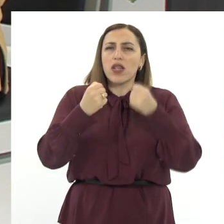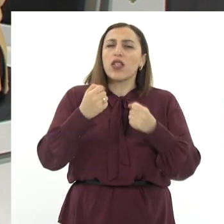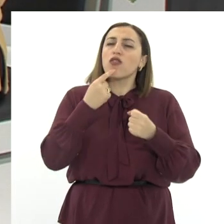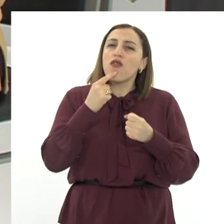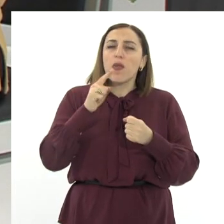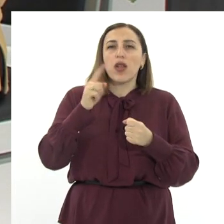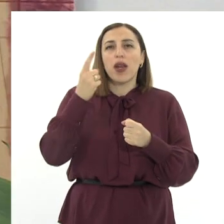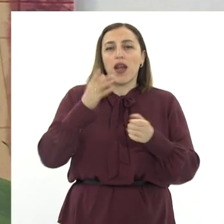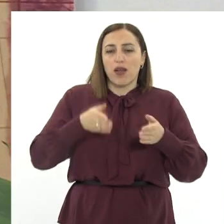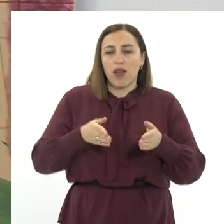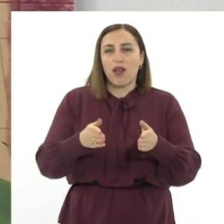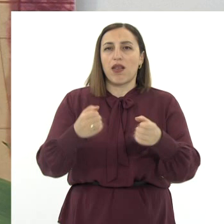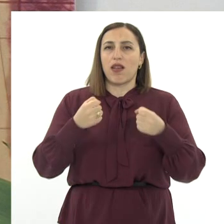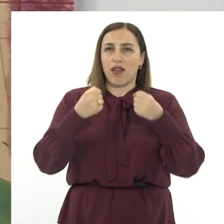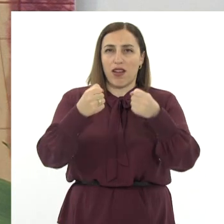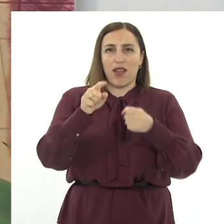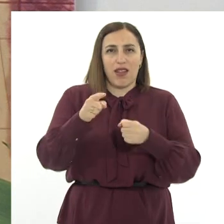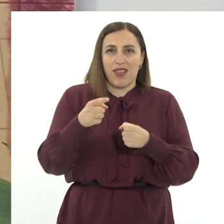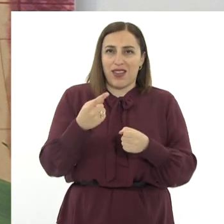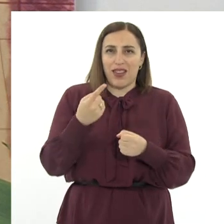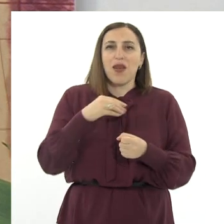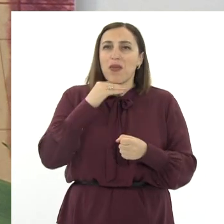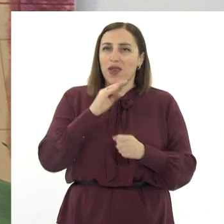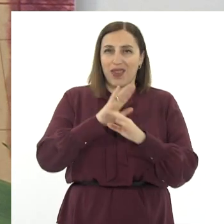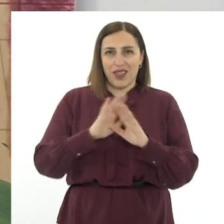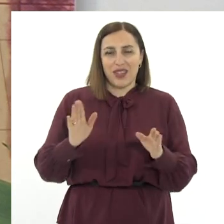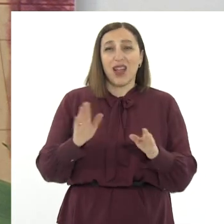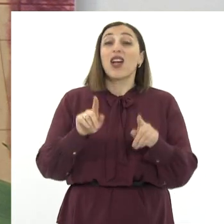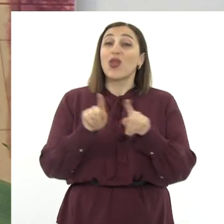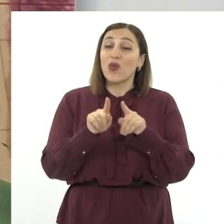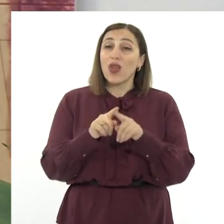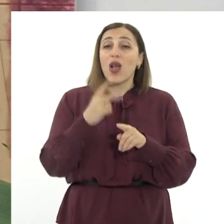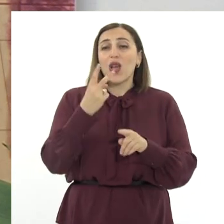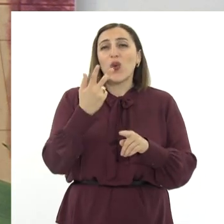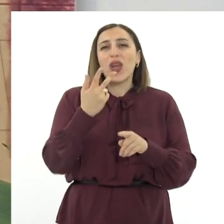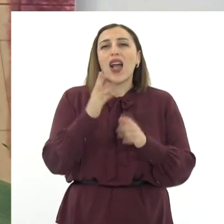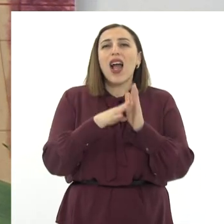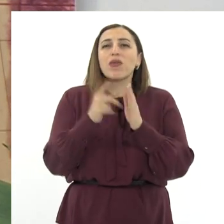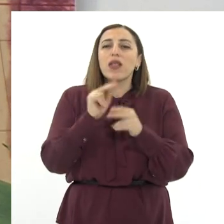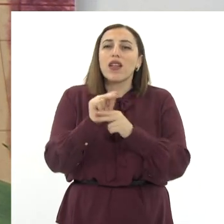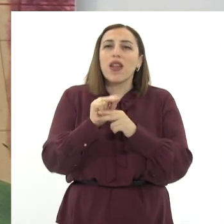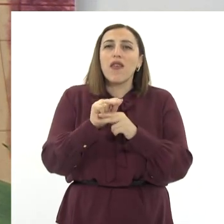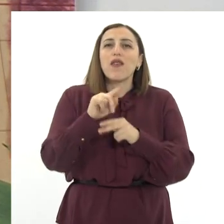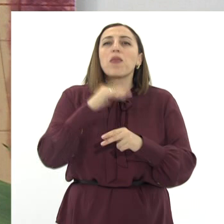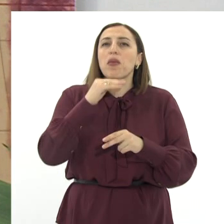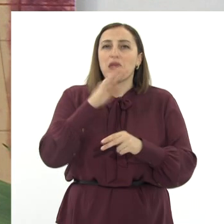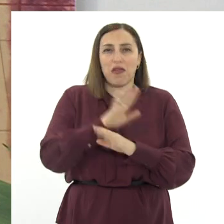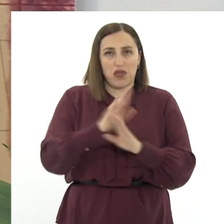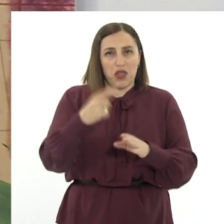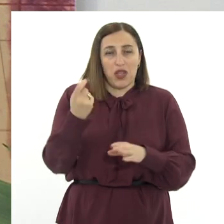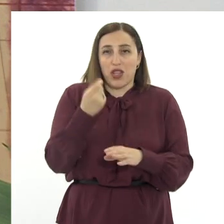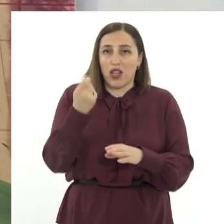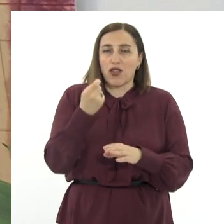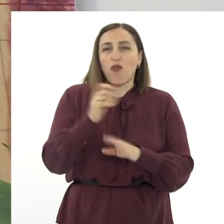մեքենա քշել, չէ՞։ Այսինքն միայն ուղիղ գնալը դա մեքենա քշել չի։ Նույնն էլ միայն 2-3 բան անելը չի